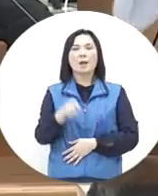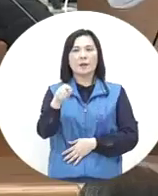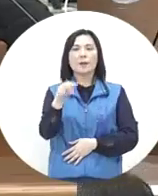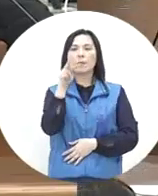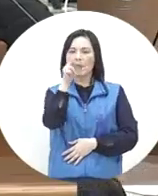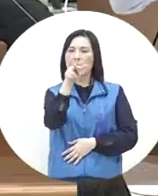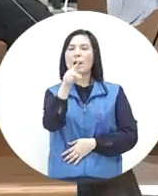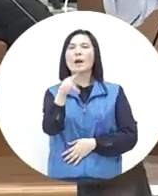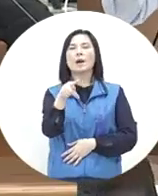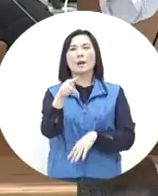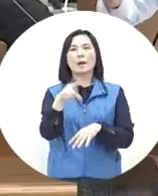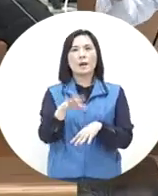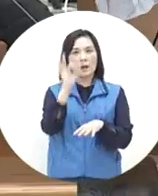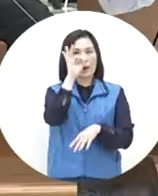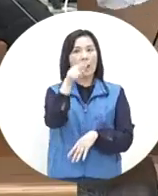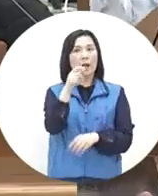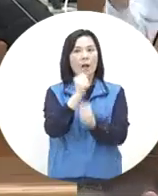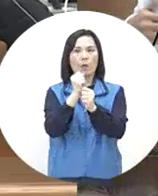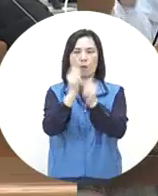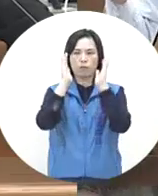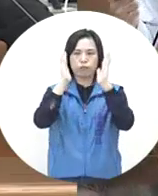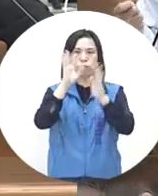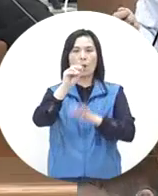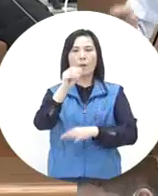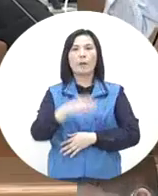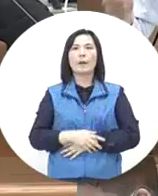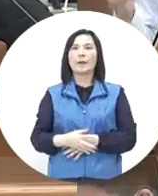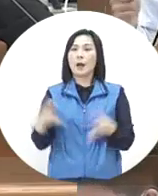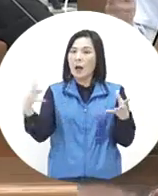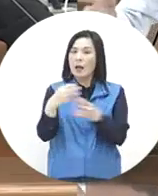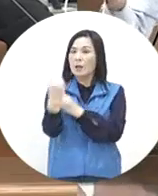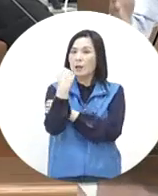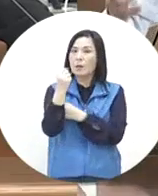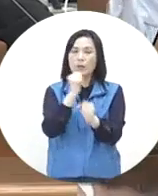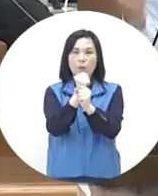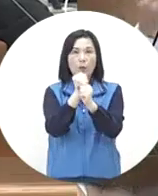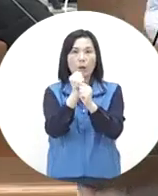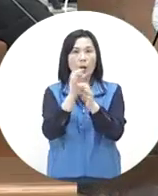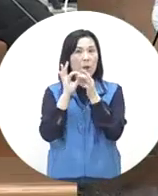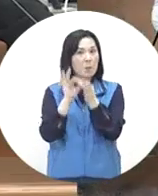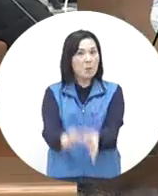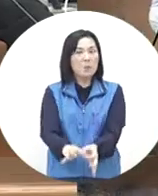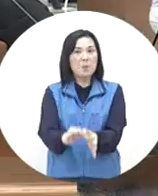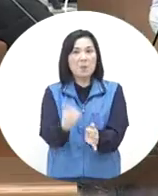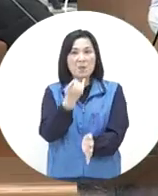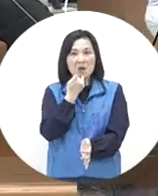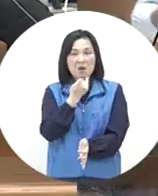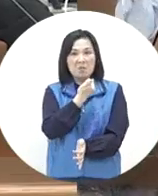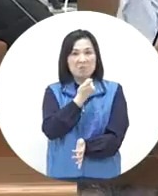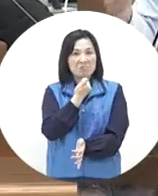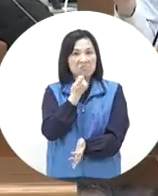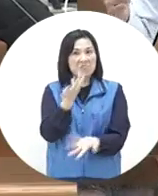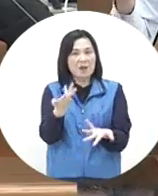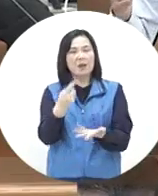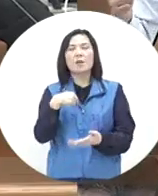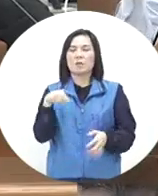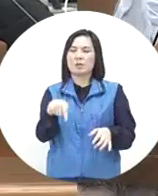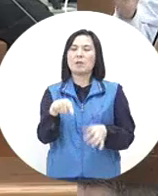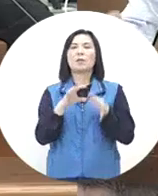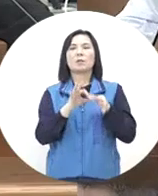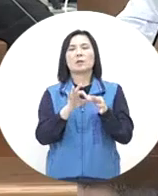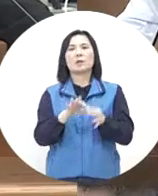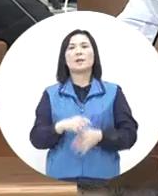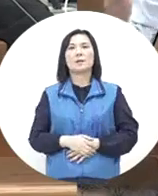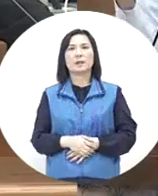嘛。啊，你跟他做后，总量是我们一起努力的东西，有没有办法继续延续？这是我想关心的。只要有法度，你